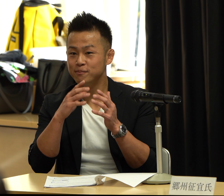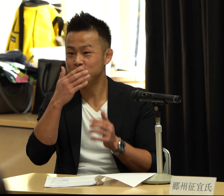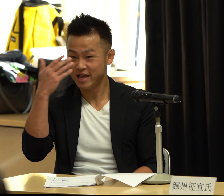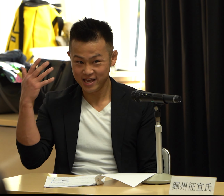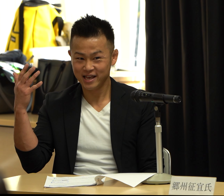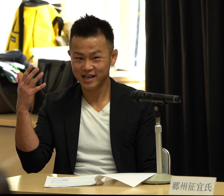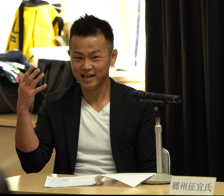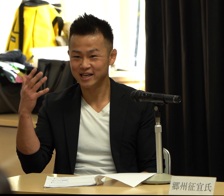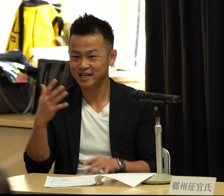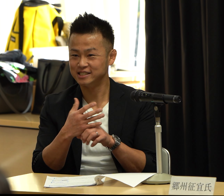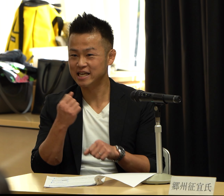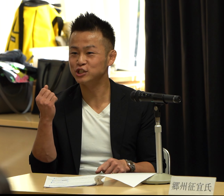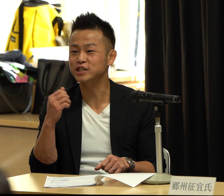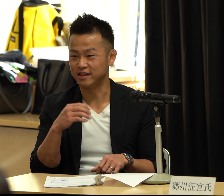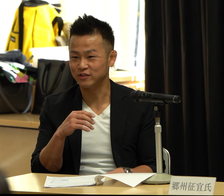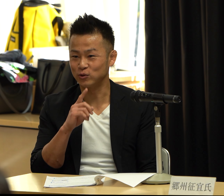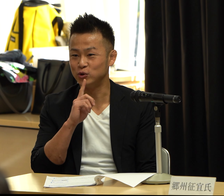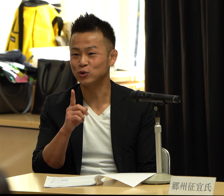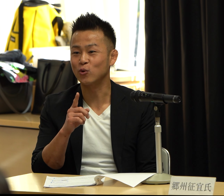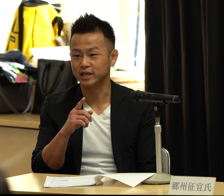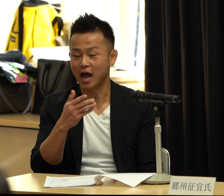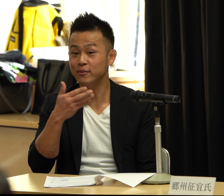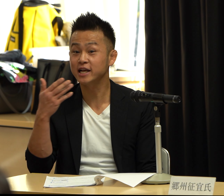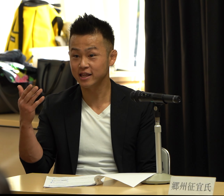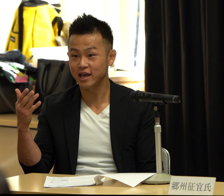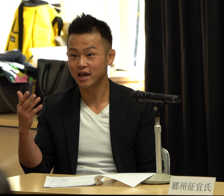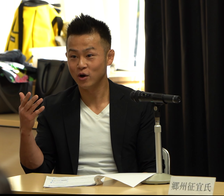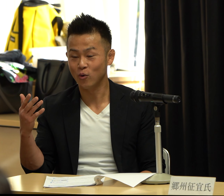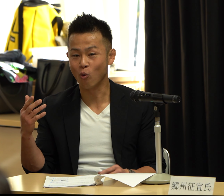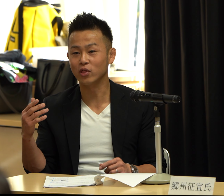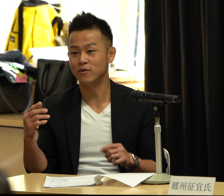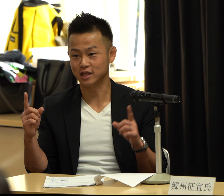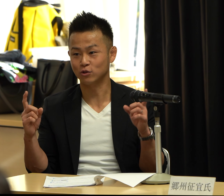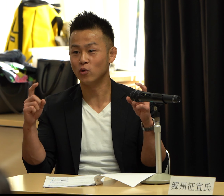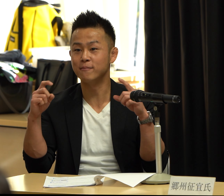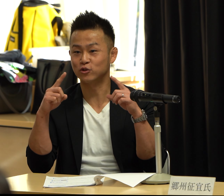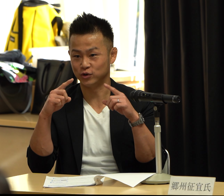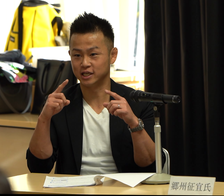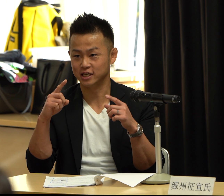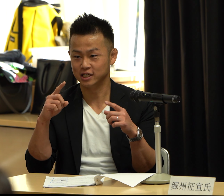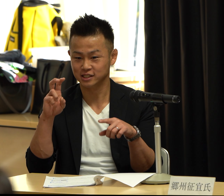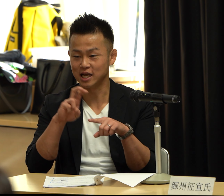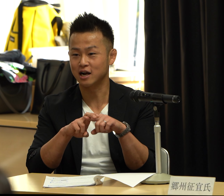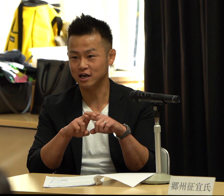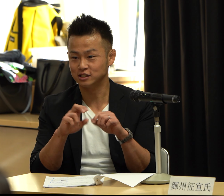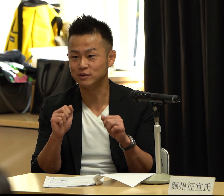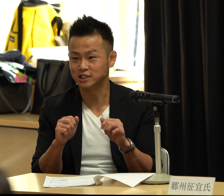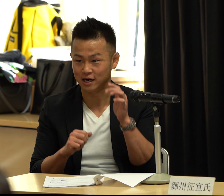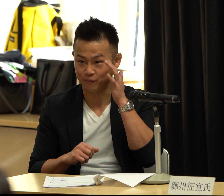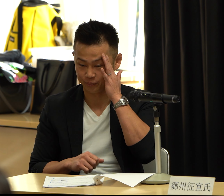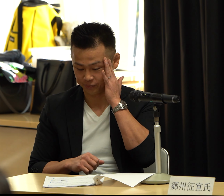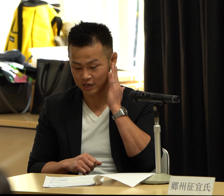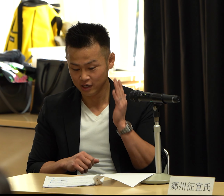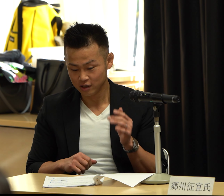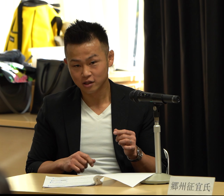全米選手権というところにアメリカで行われたトーナメントに参加し